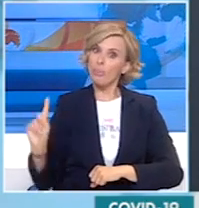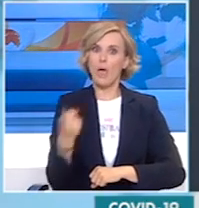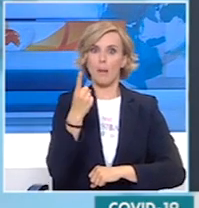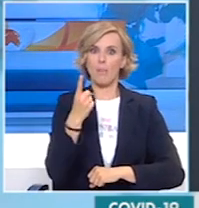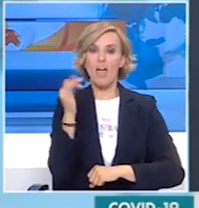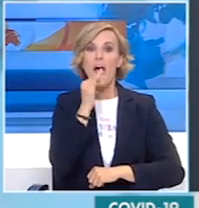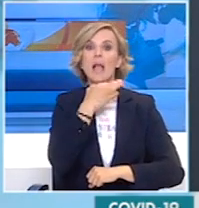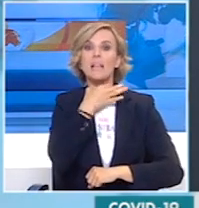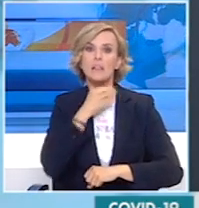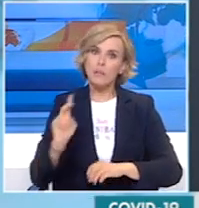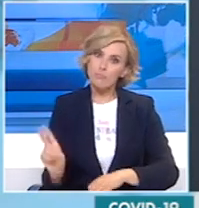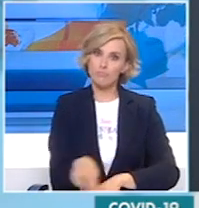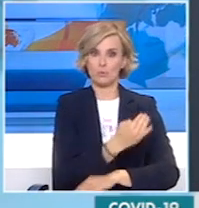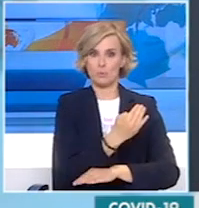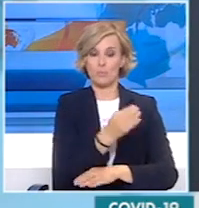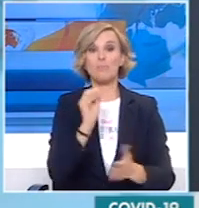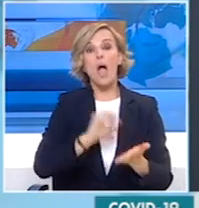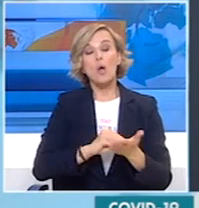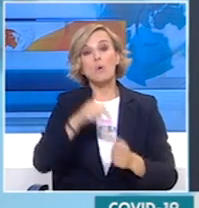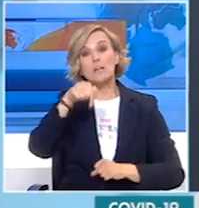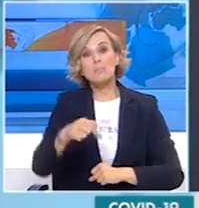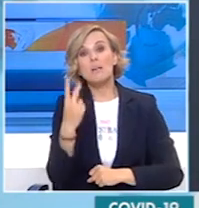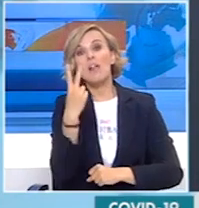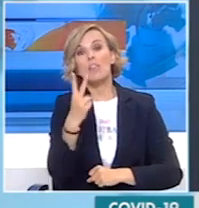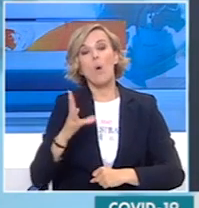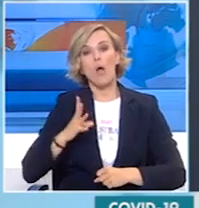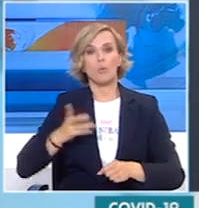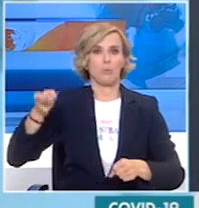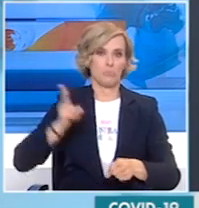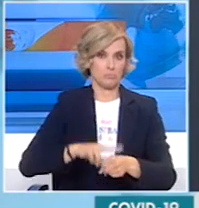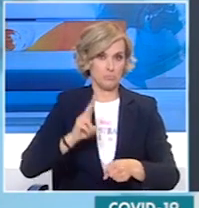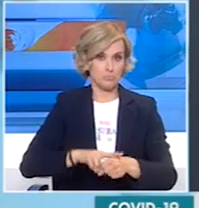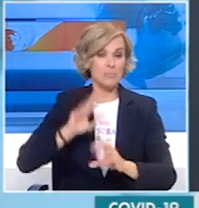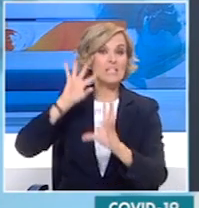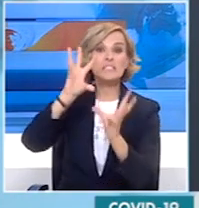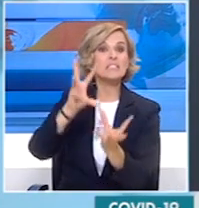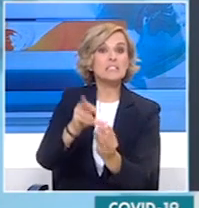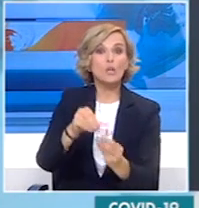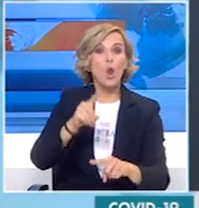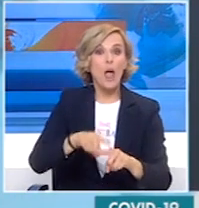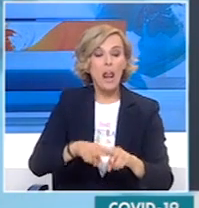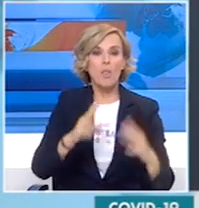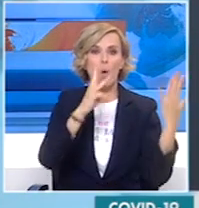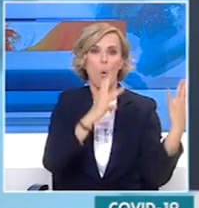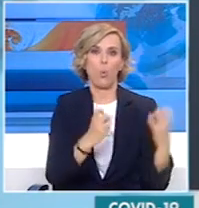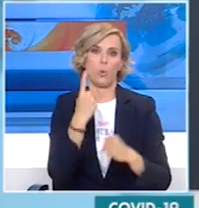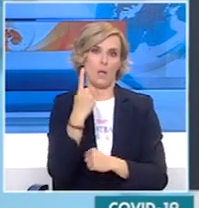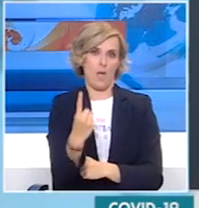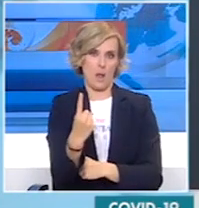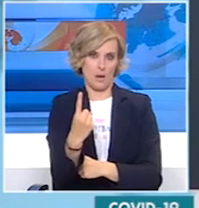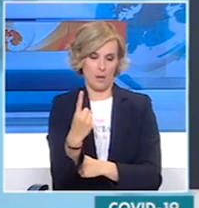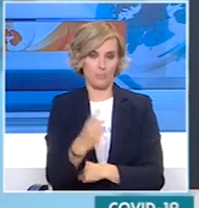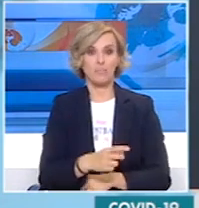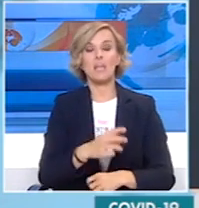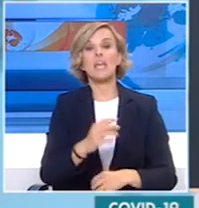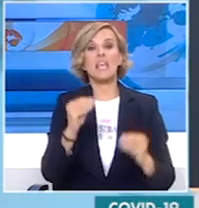Τέλος, έχουμε 2 ακόμα καταγεγραμμένους θανάτους και 81 θανάτους συνολικά στη χώρα. 23, δηλαδή το 28%